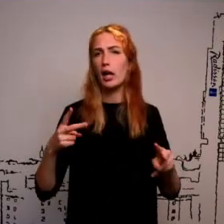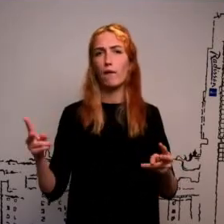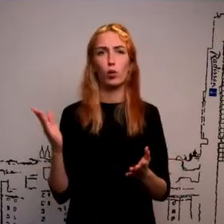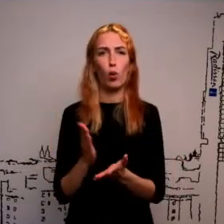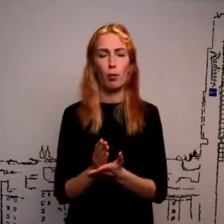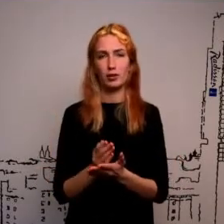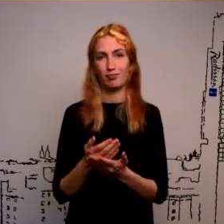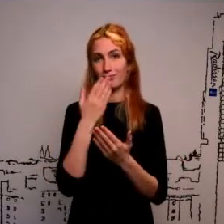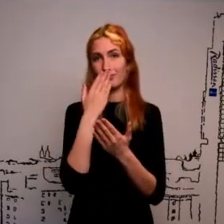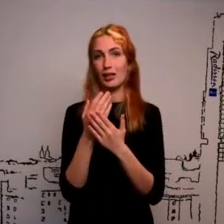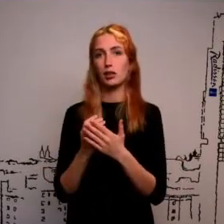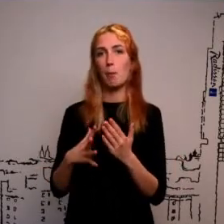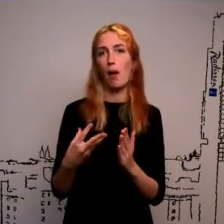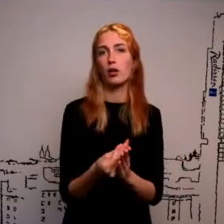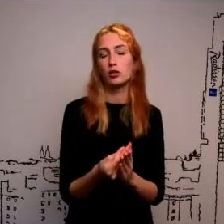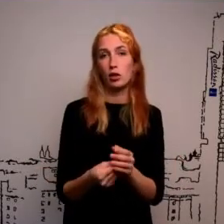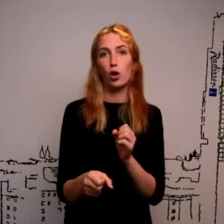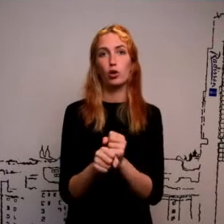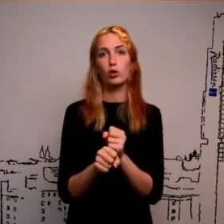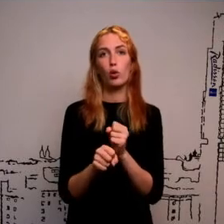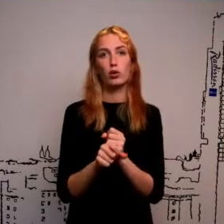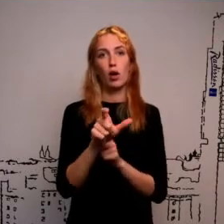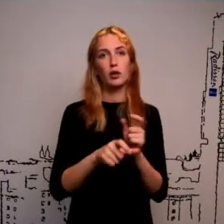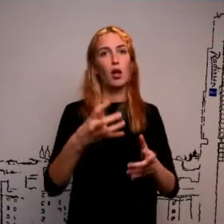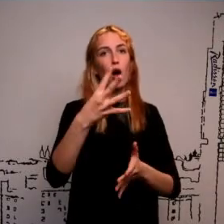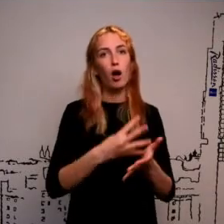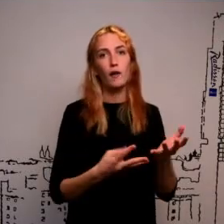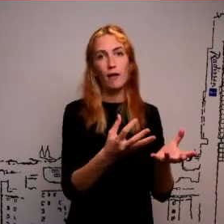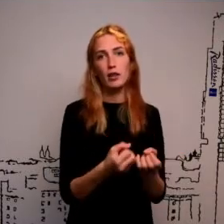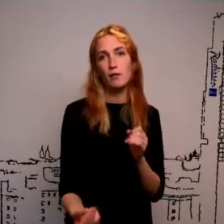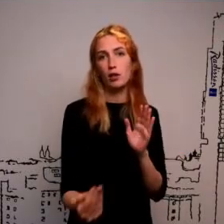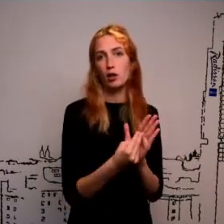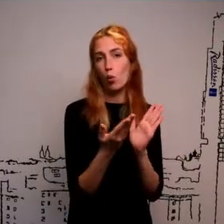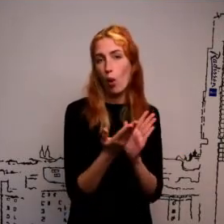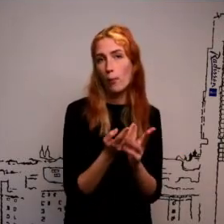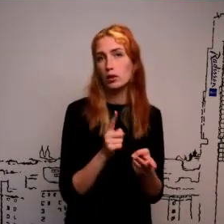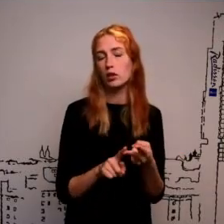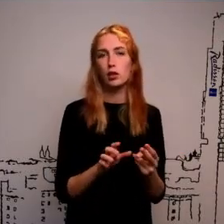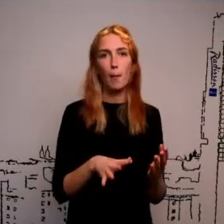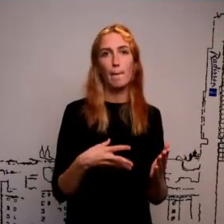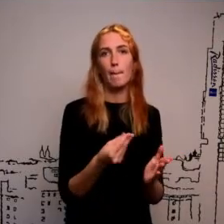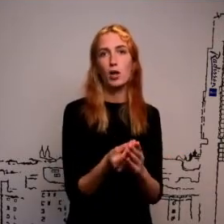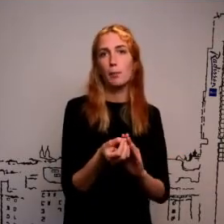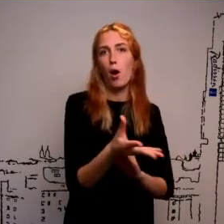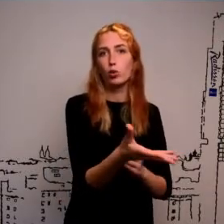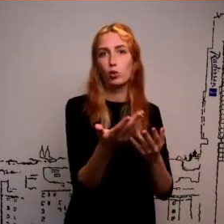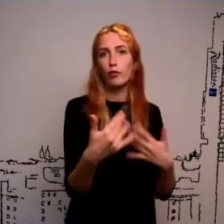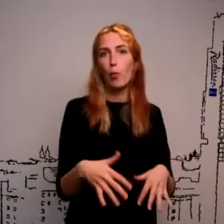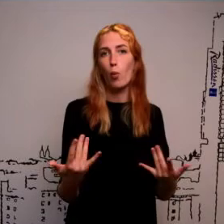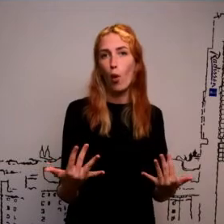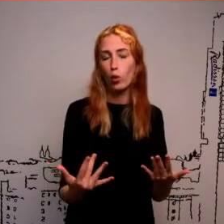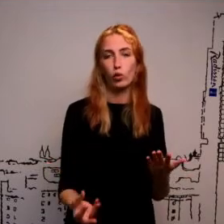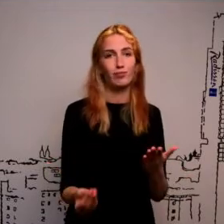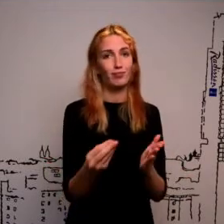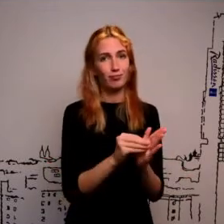räägime maksudest, on toodud näiteks töötajate arv ettevõttes, kui palju on tasutud makse, et selle pinnalt saab ka tegelikult nagu